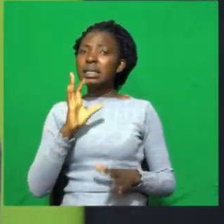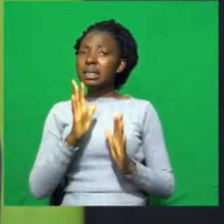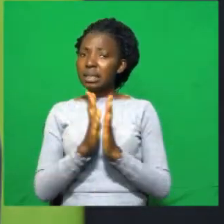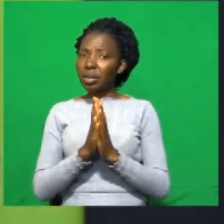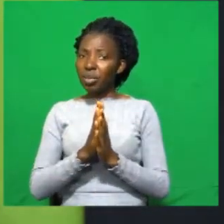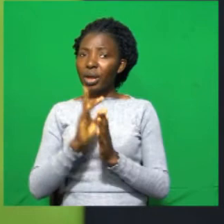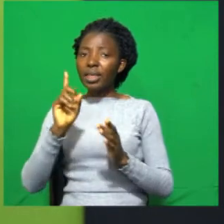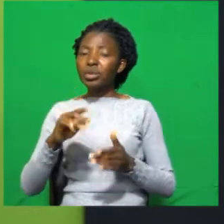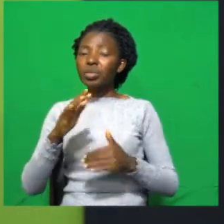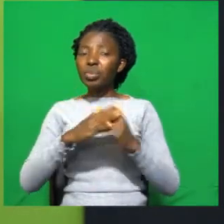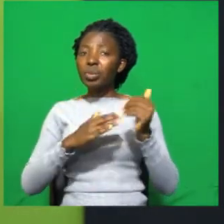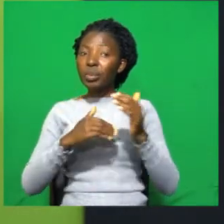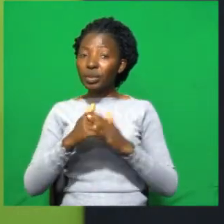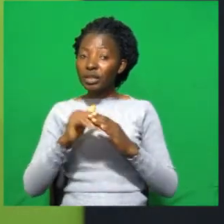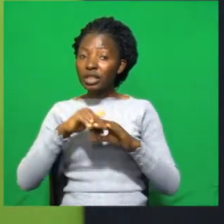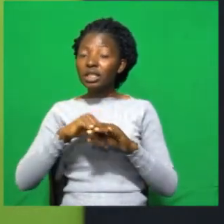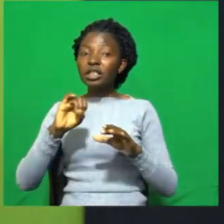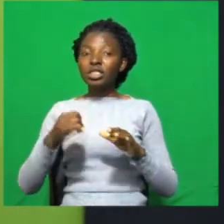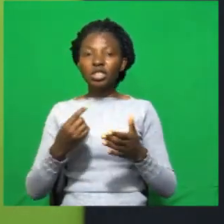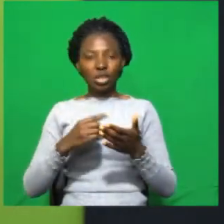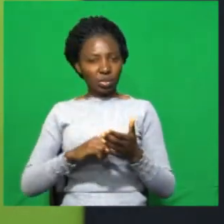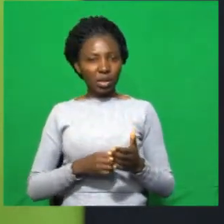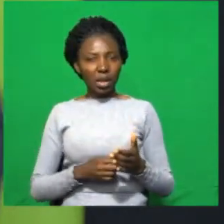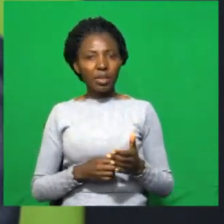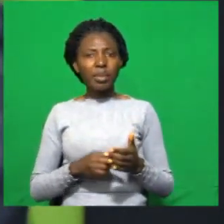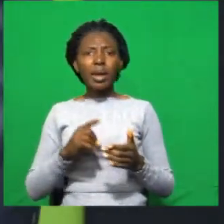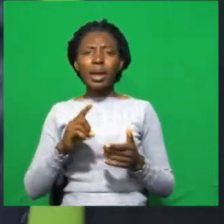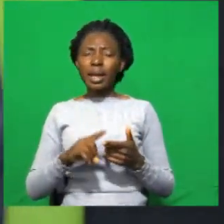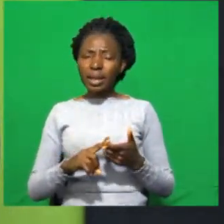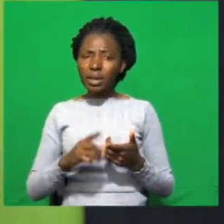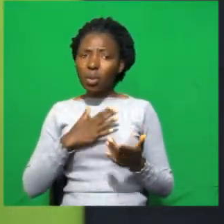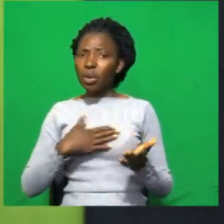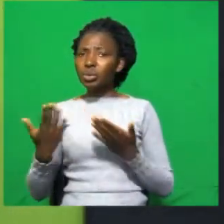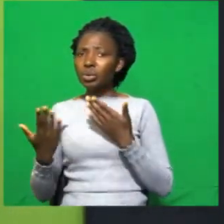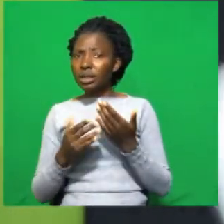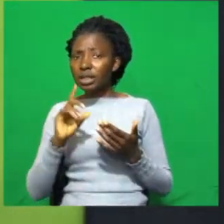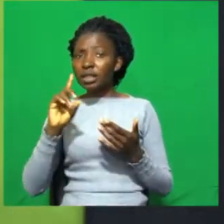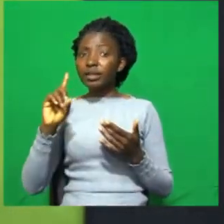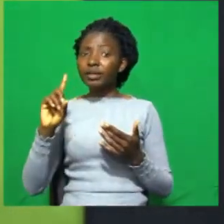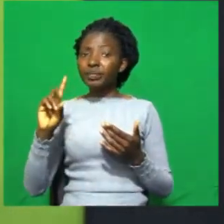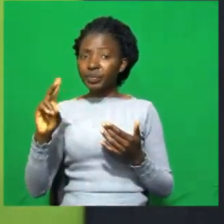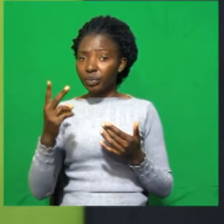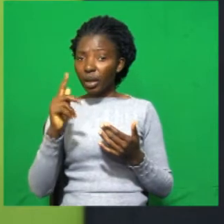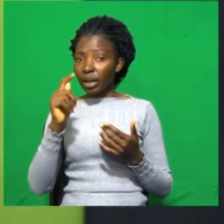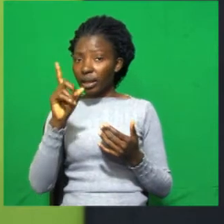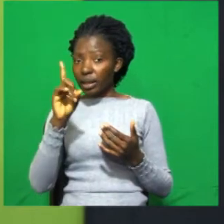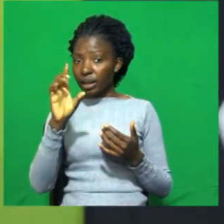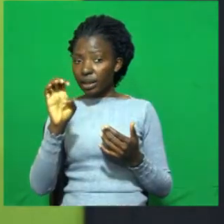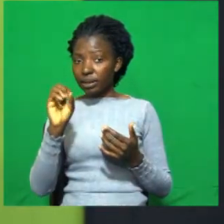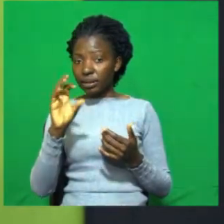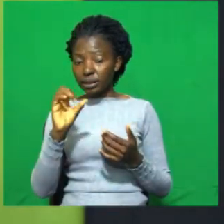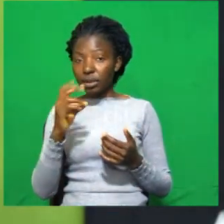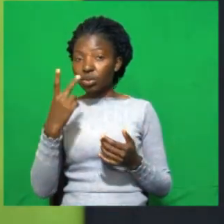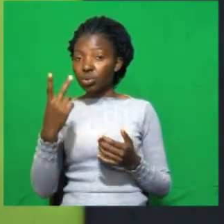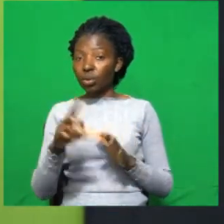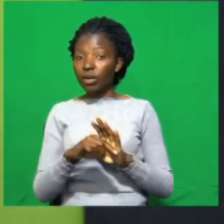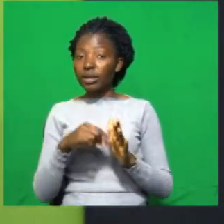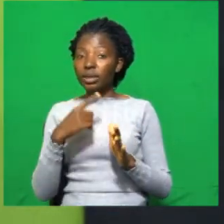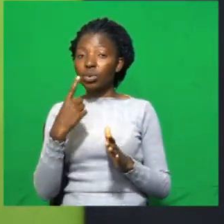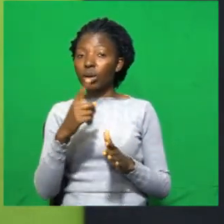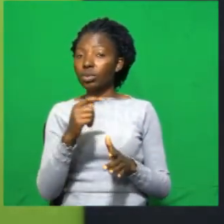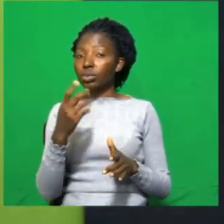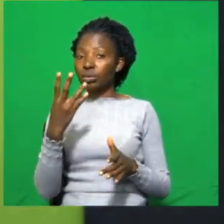kuJerusarema, neAmagedhoni ichaitika kuMiddle East. Saka dzokorai futi kuverenga vaTesalonika echipiri chapter 2 verse